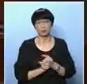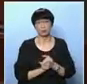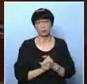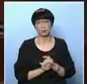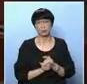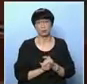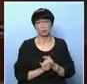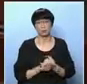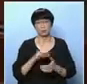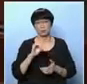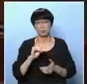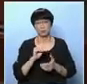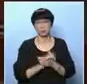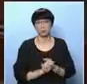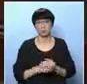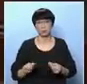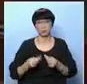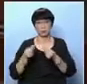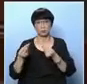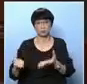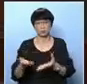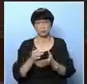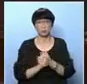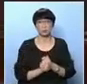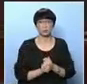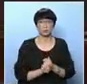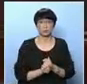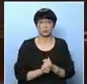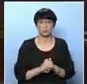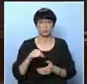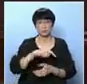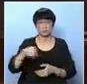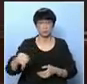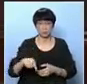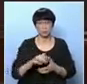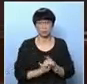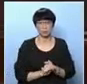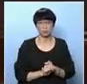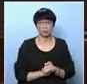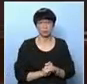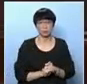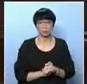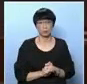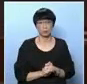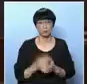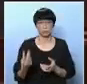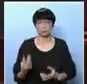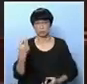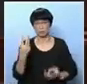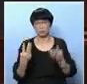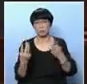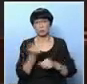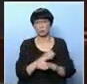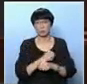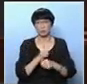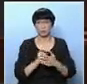entitlement。你俾翻個 land bond 俾佢，變咗佢可以同你有共同贏共贏嘅空間。